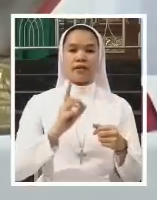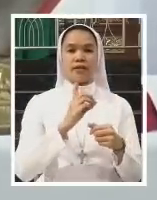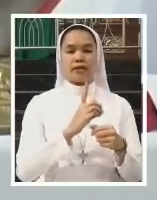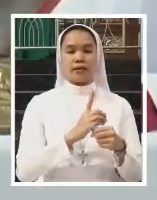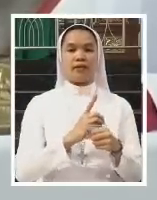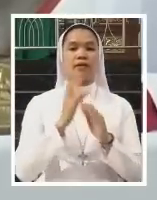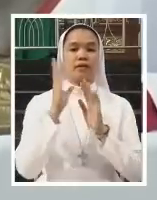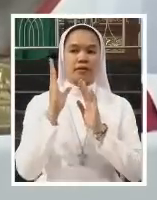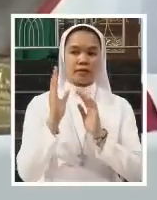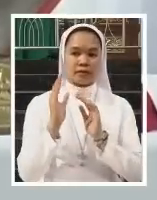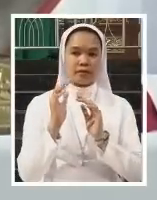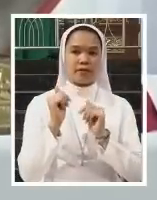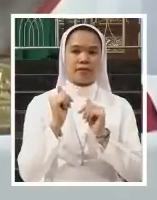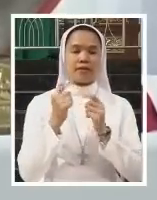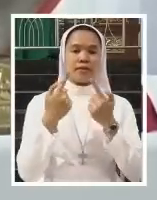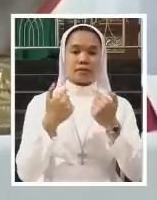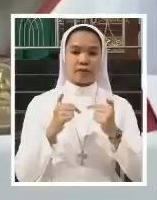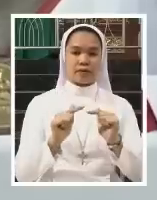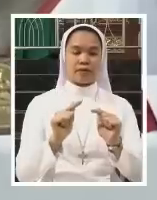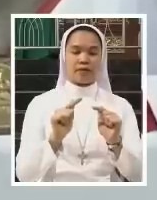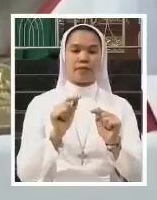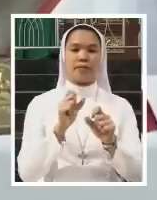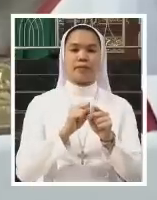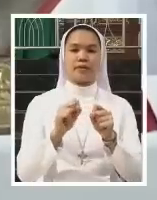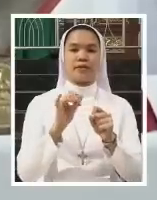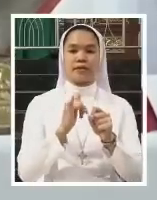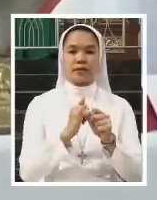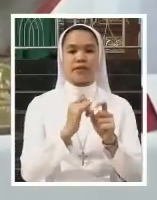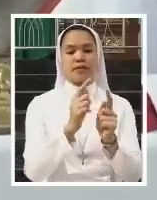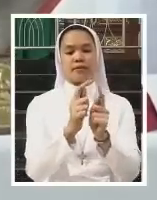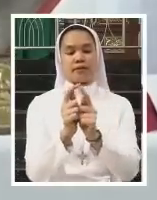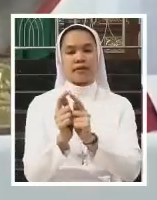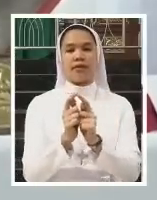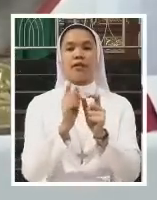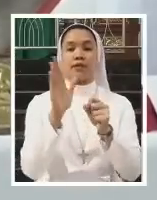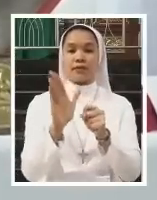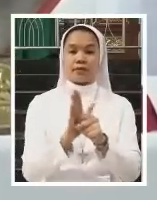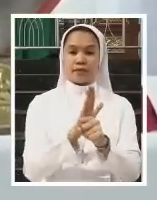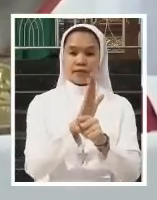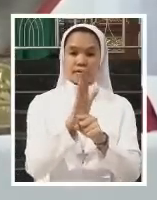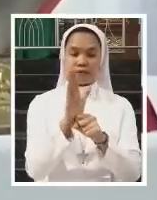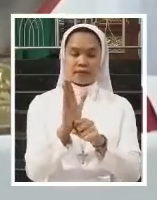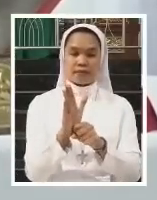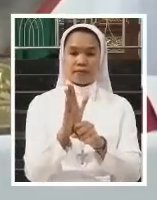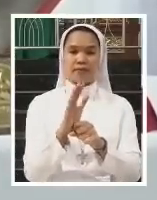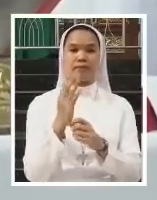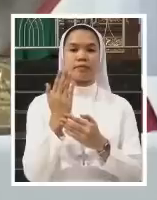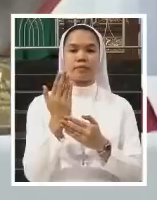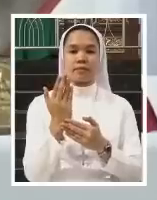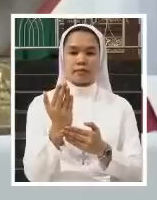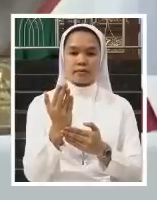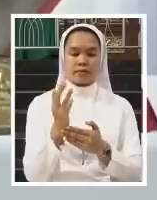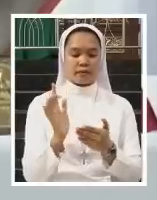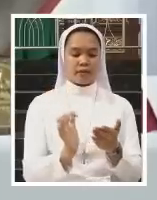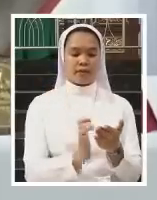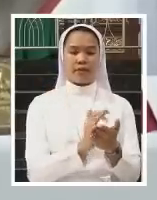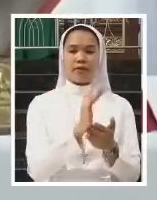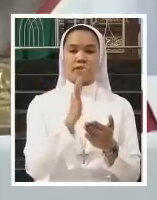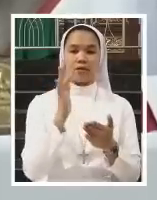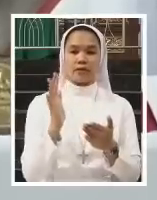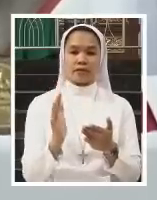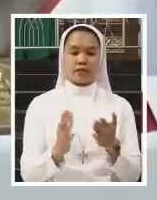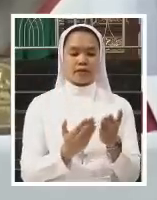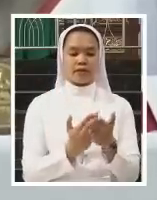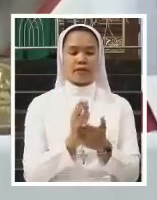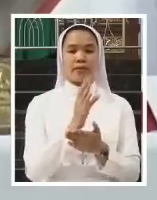Naglalaom kaming makakaduman, tanganing sarabay kaming mapano sagkod paman, kan sa imong kamurawayan,